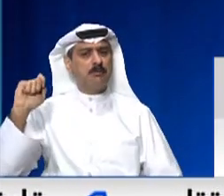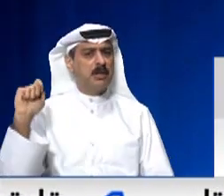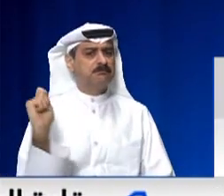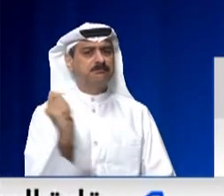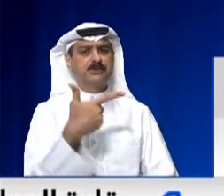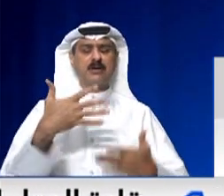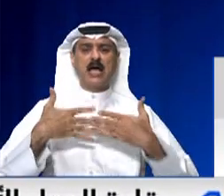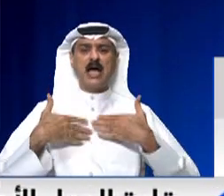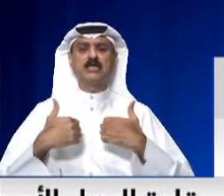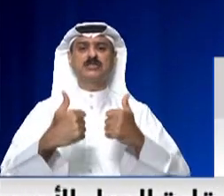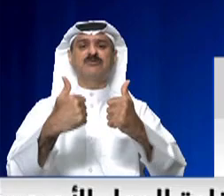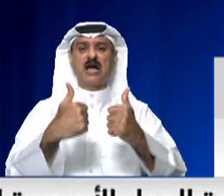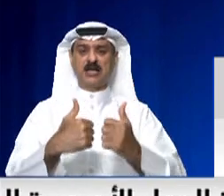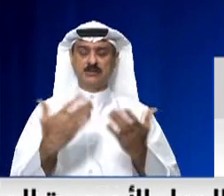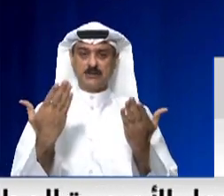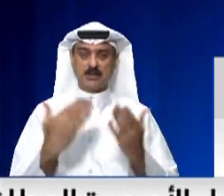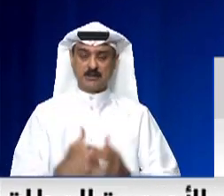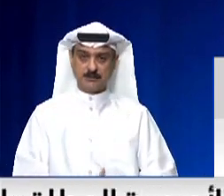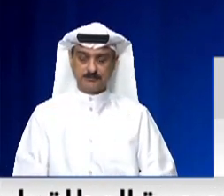بالشفاء